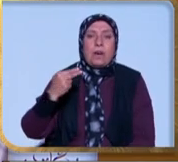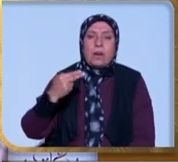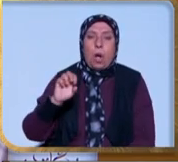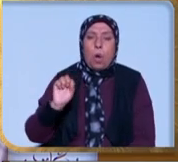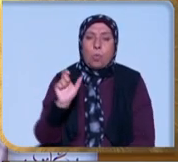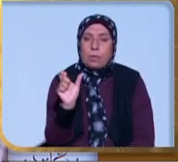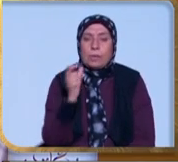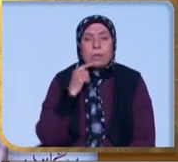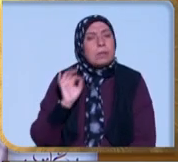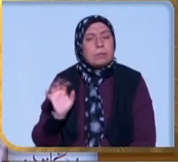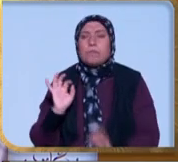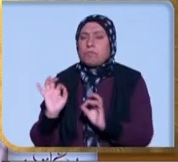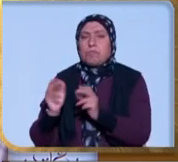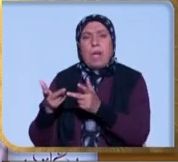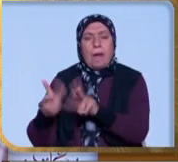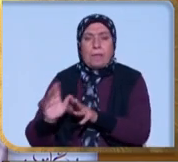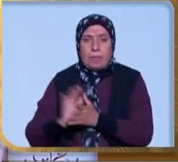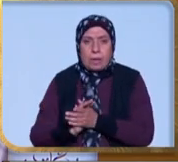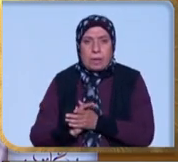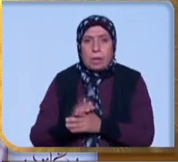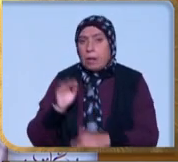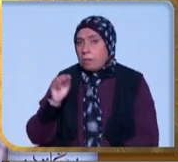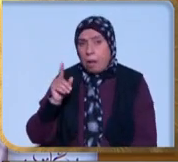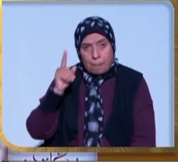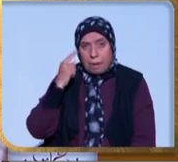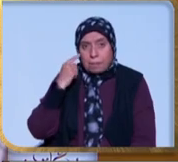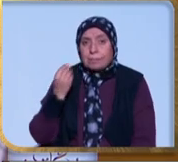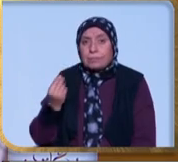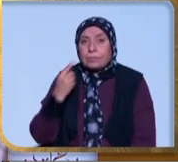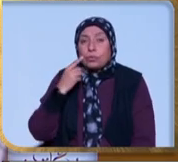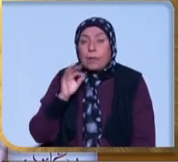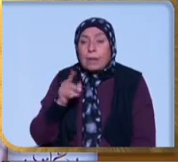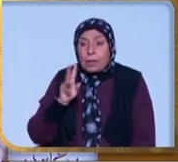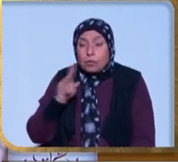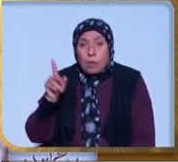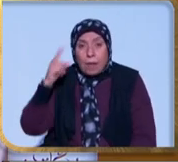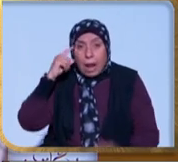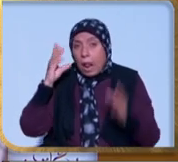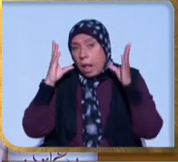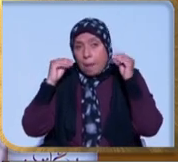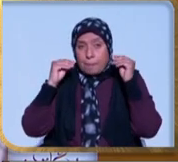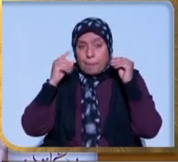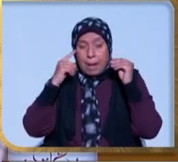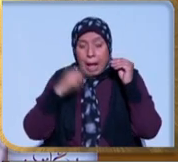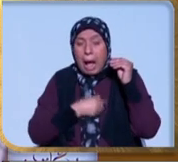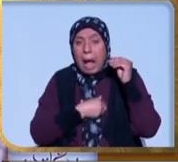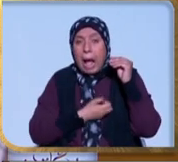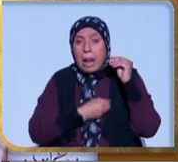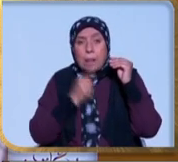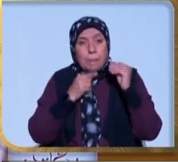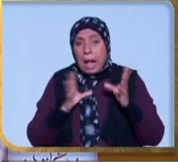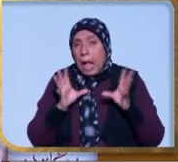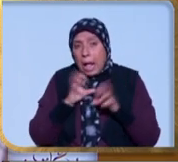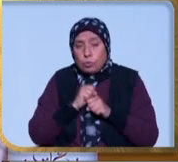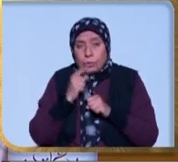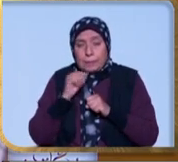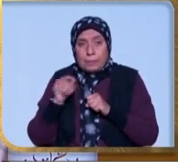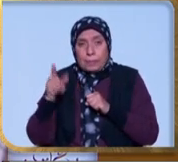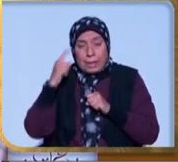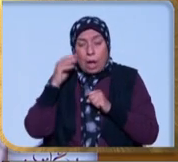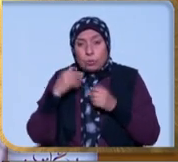مظلمة ونفوس متجبرة وعقول مغلقة موصدة مش عايز